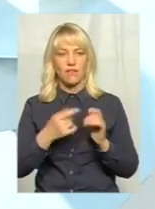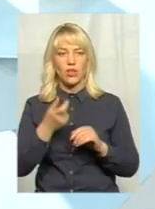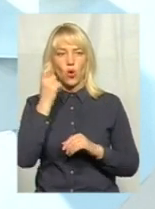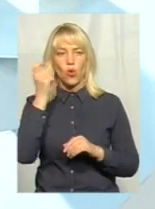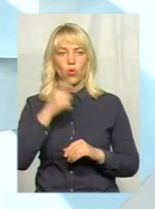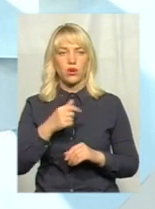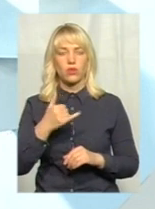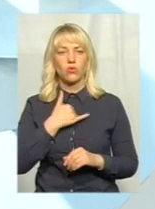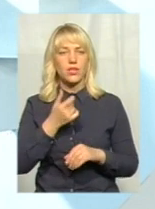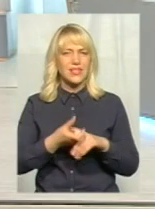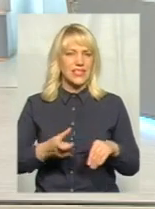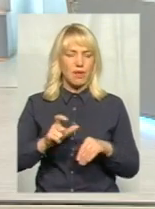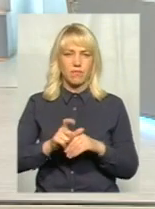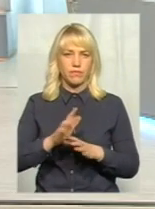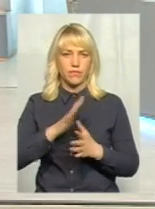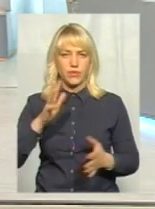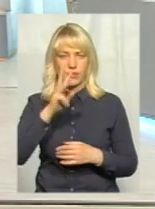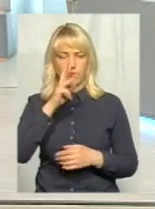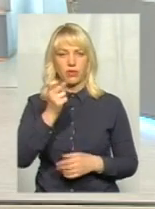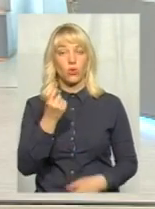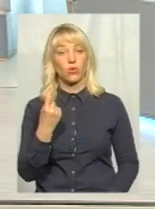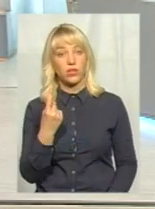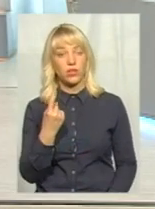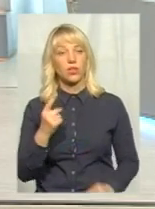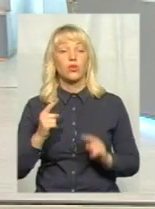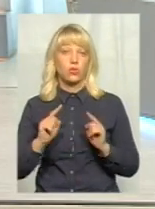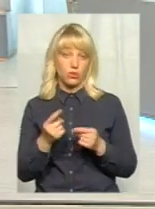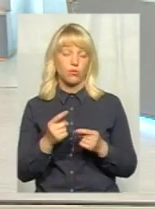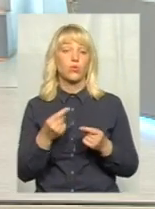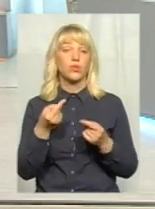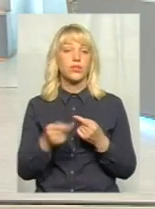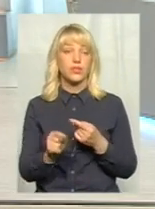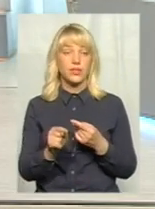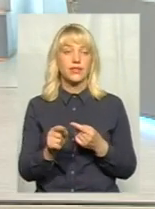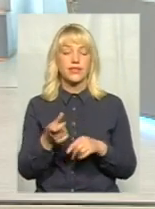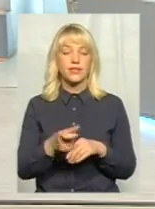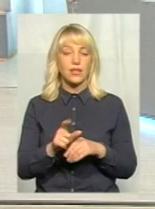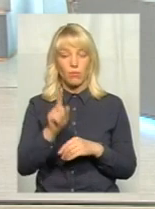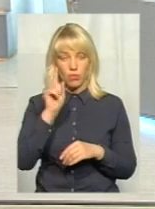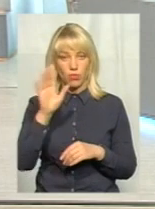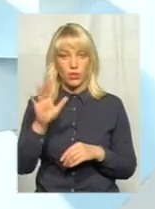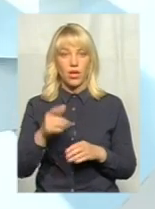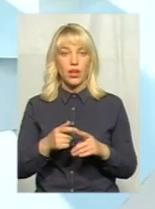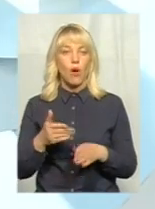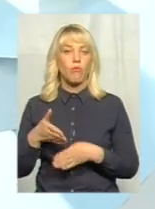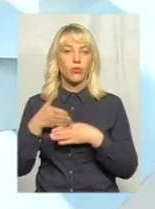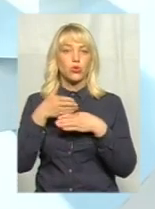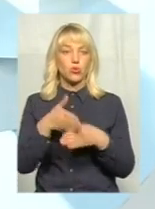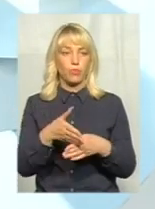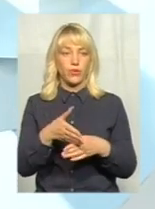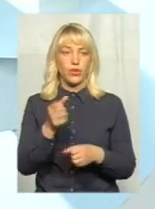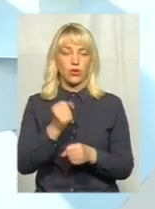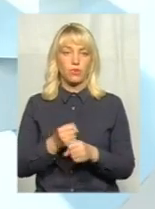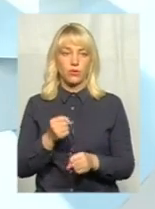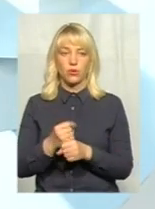нас 11 було. Тому різниця, саме популярна підсобний робітник. У нас дуже багато є